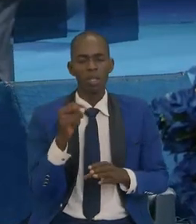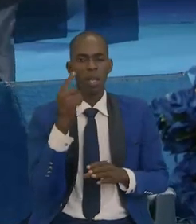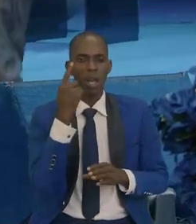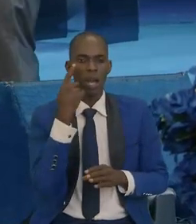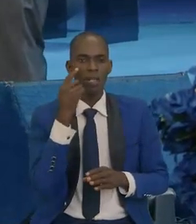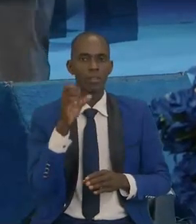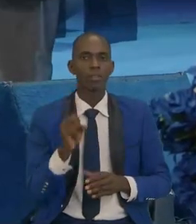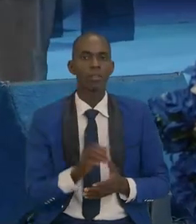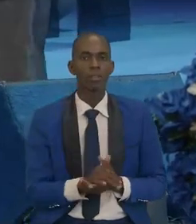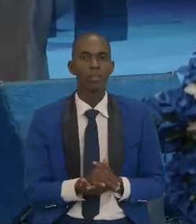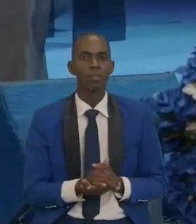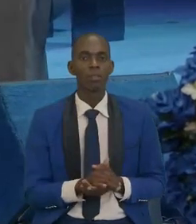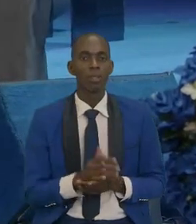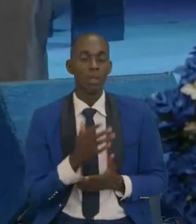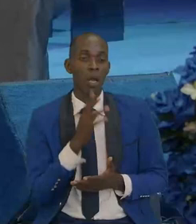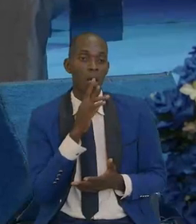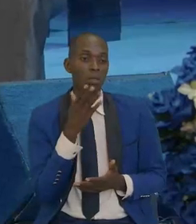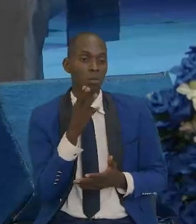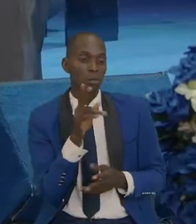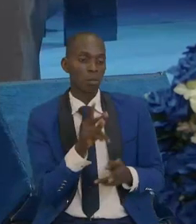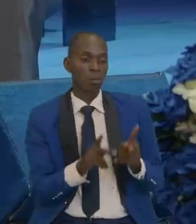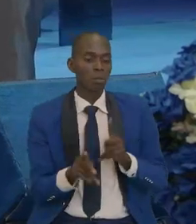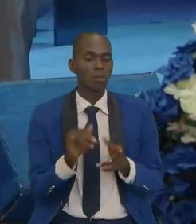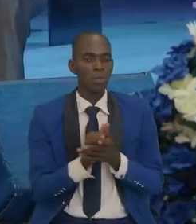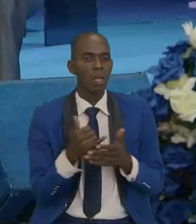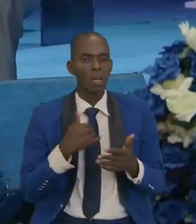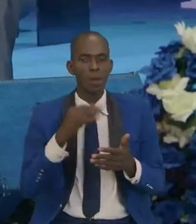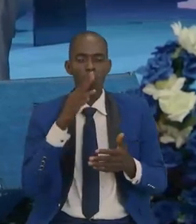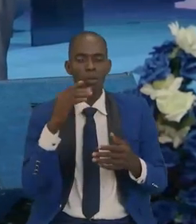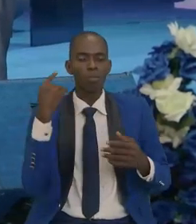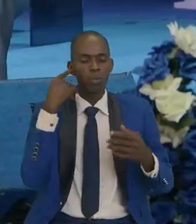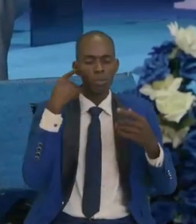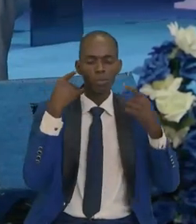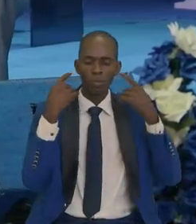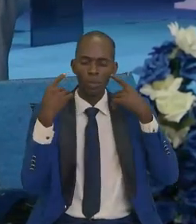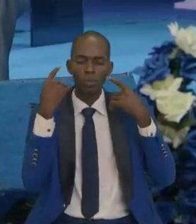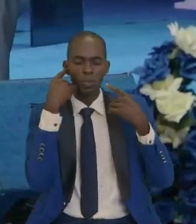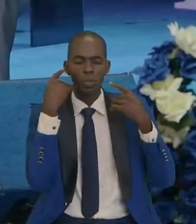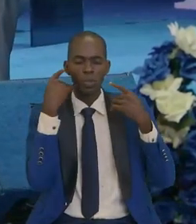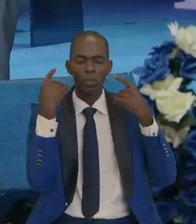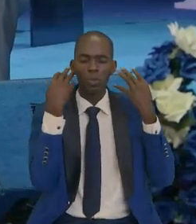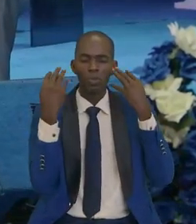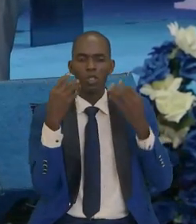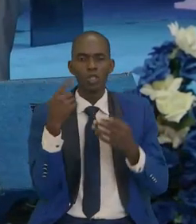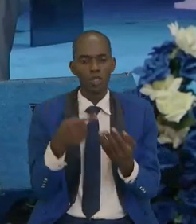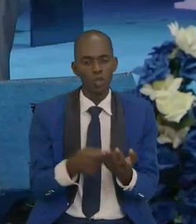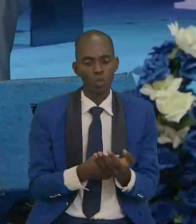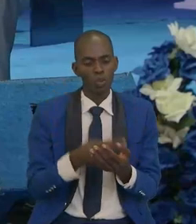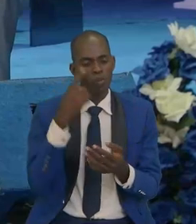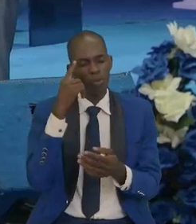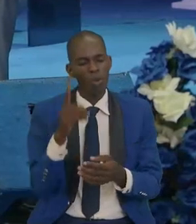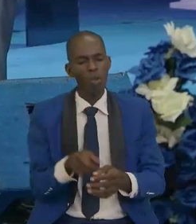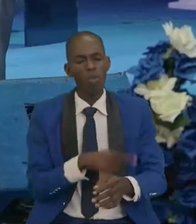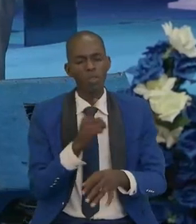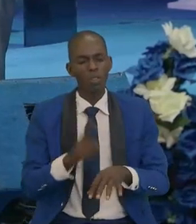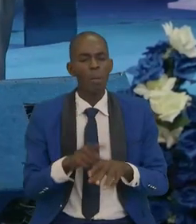eux-mêmes, ils ont fermé les yeux, leurs yeux. Y a-t-il des gens qui entendent l'évangile